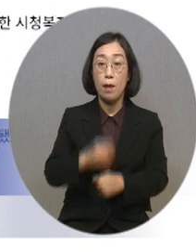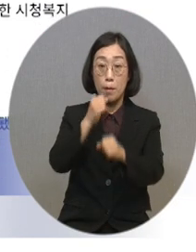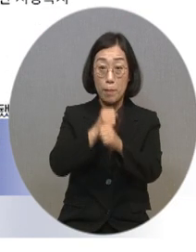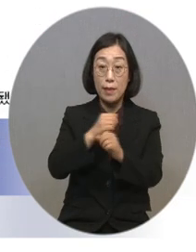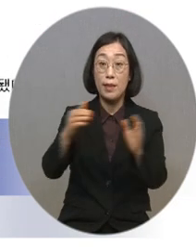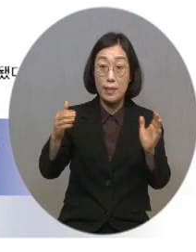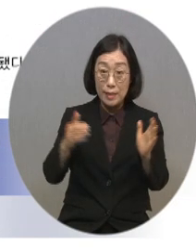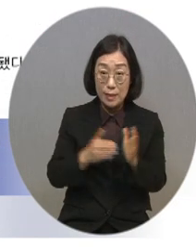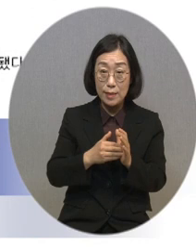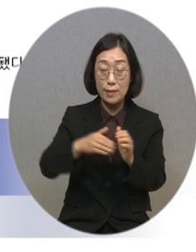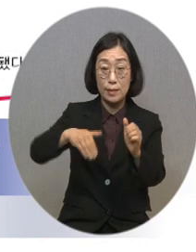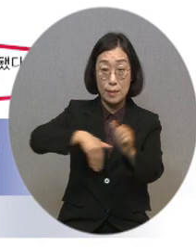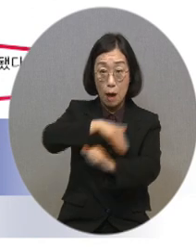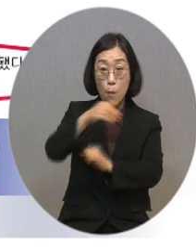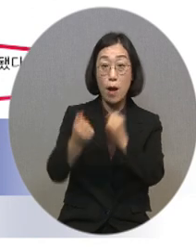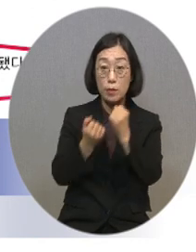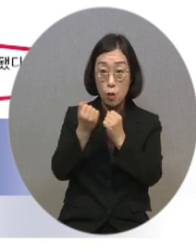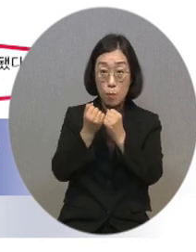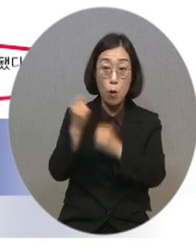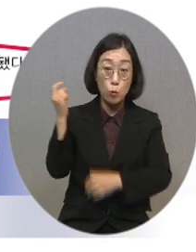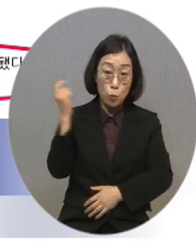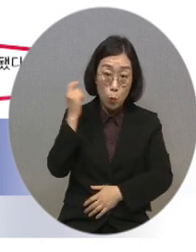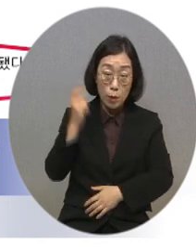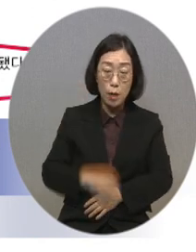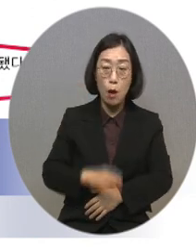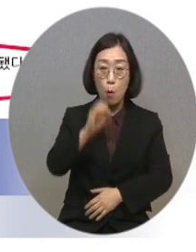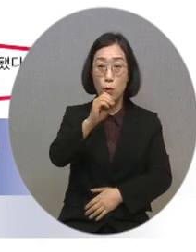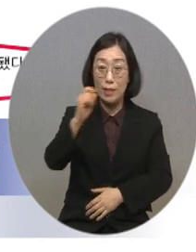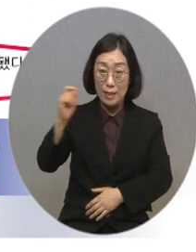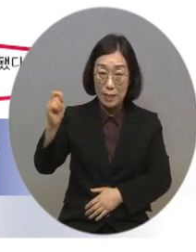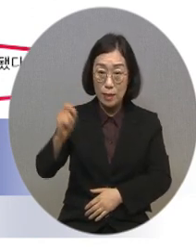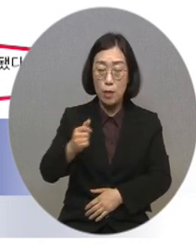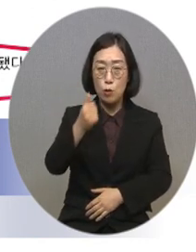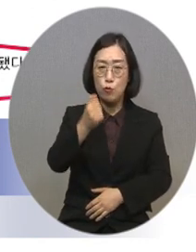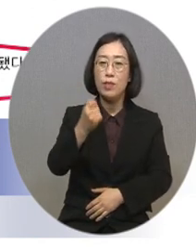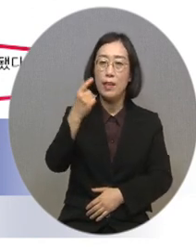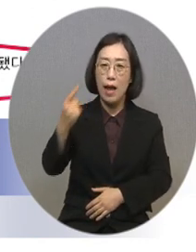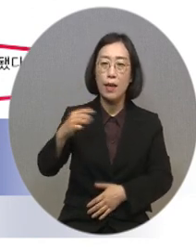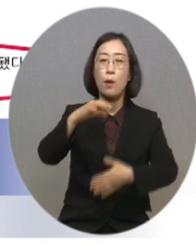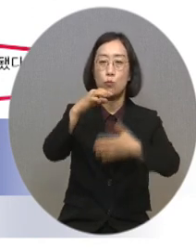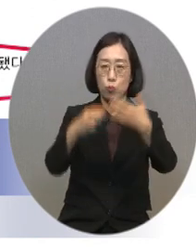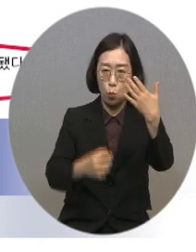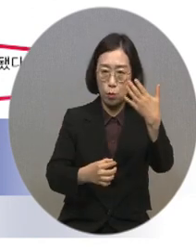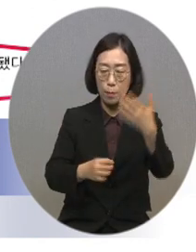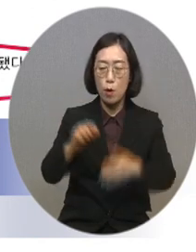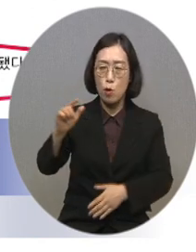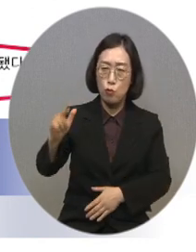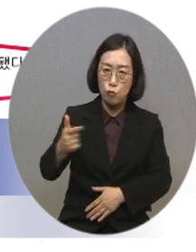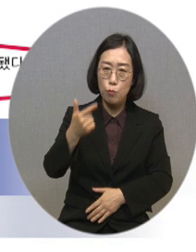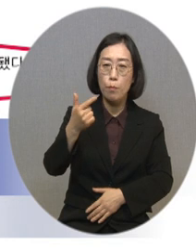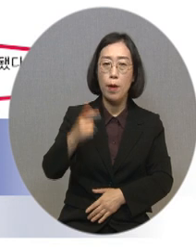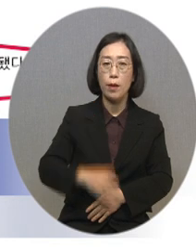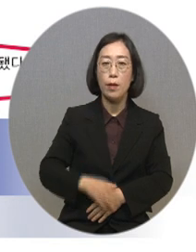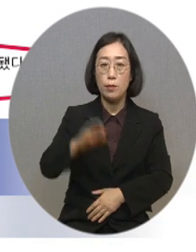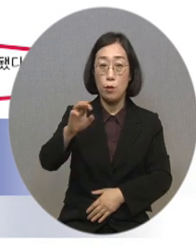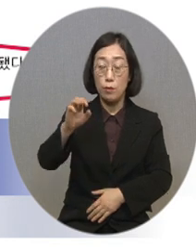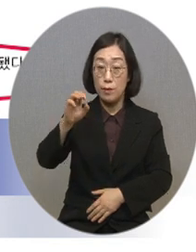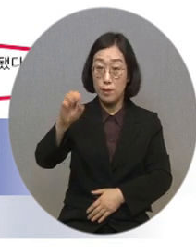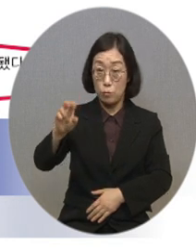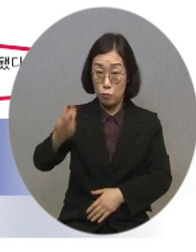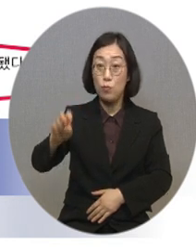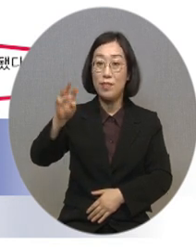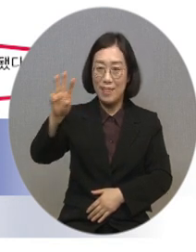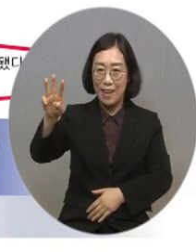완료된 화면 해설 방송은 국내 ott 플랫폼에 쉰 한계 프로그램 총 63개 에피소드입니다